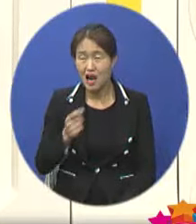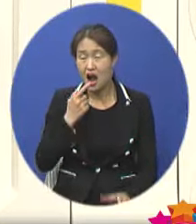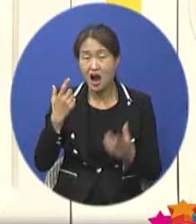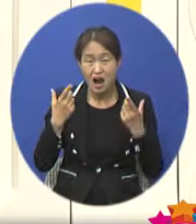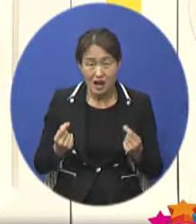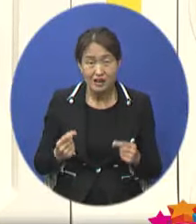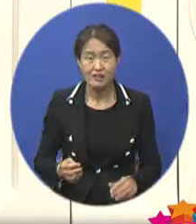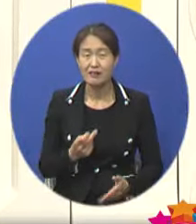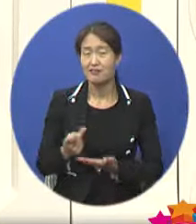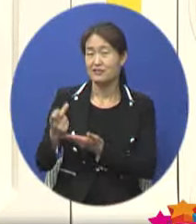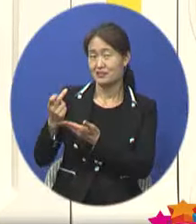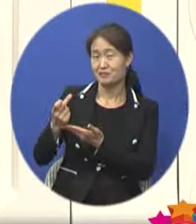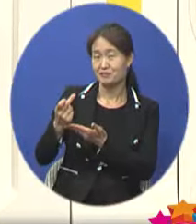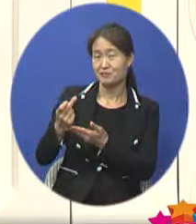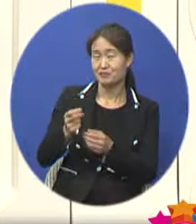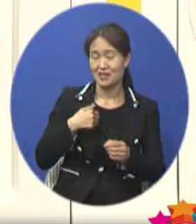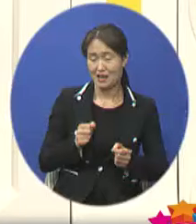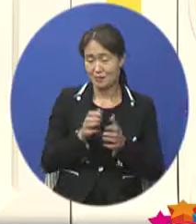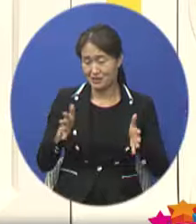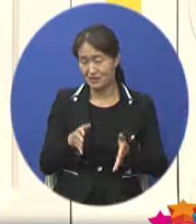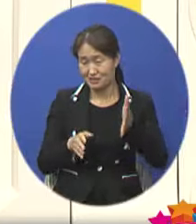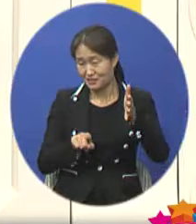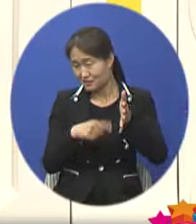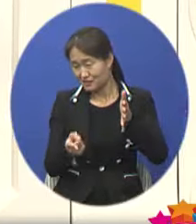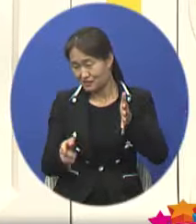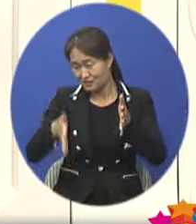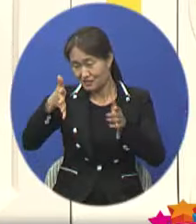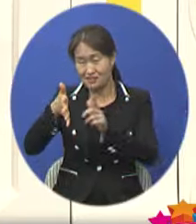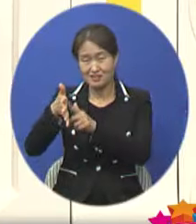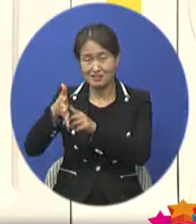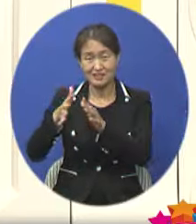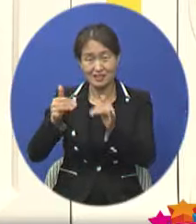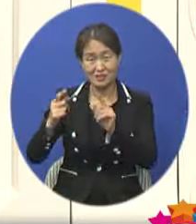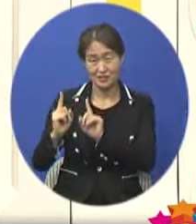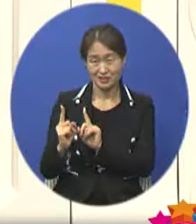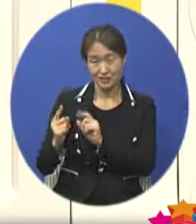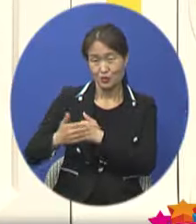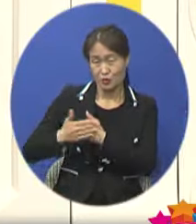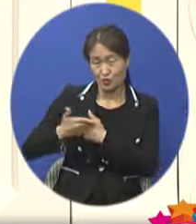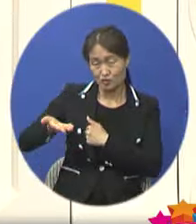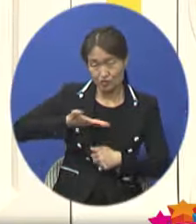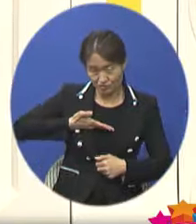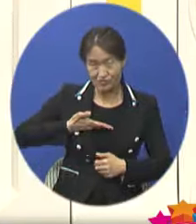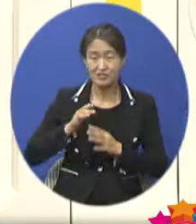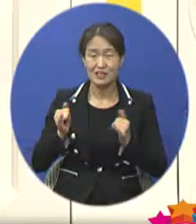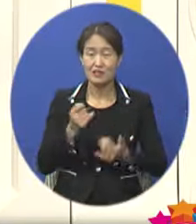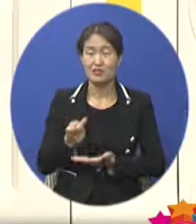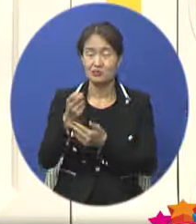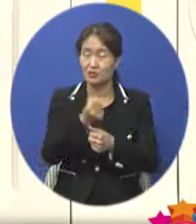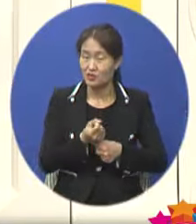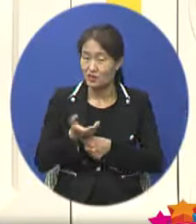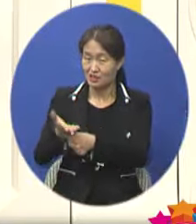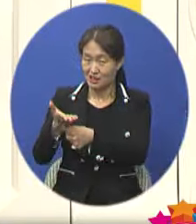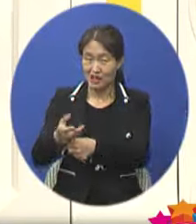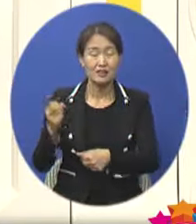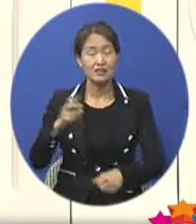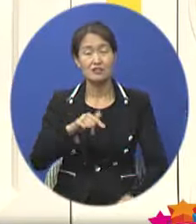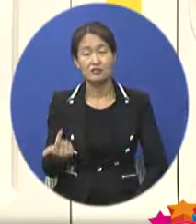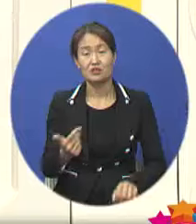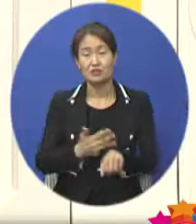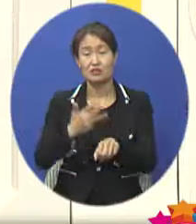말씀드린 그 형님한테. 형님? 예. 네. 네. 멘토 형님. 예, 형님께 예. 전해드리면서 재방송 꼭